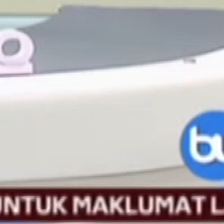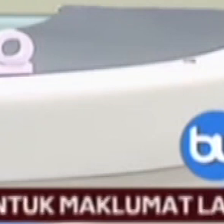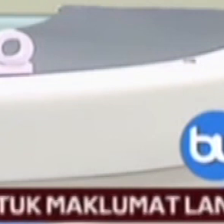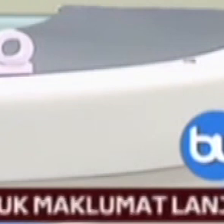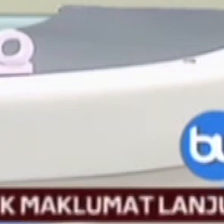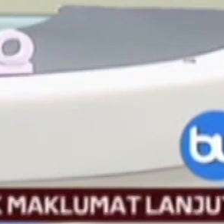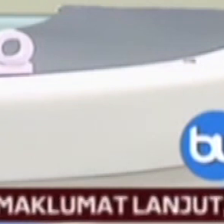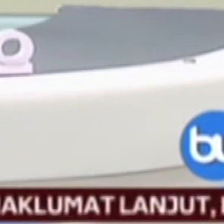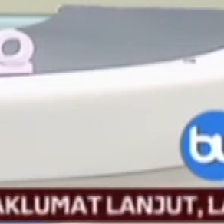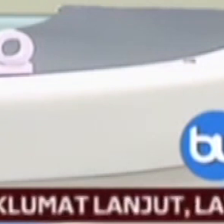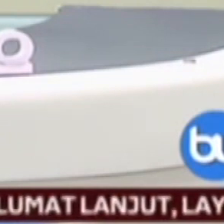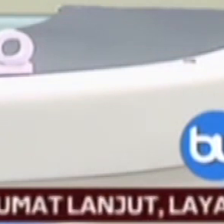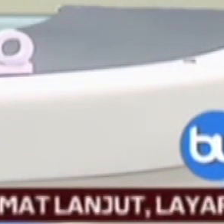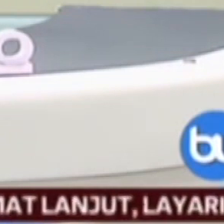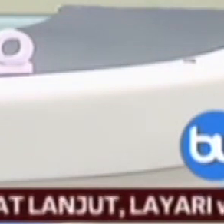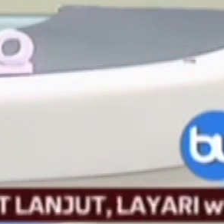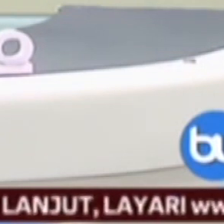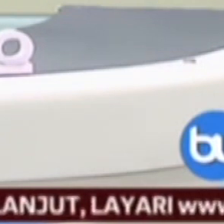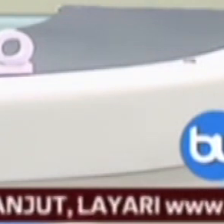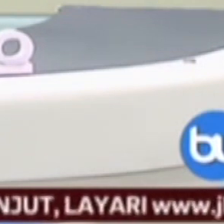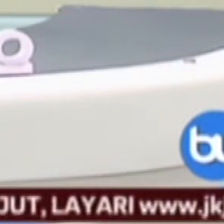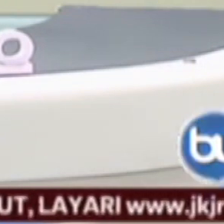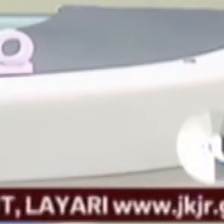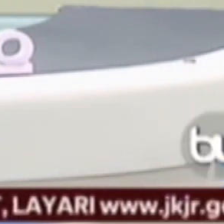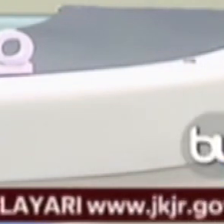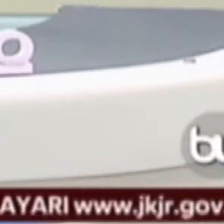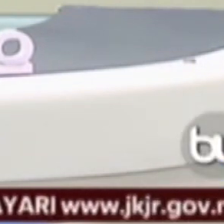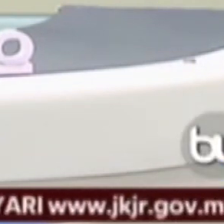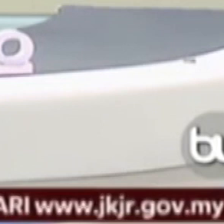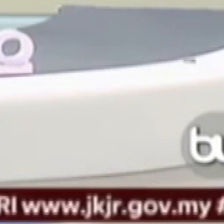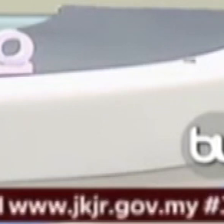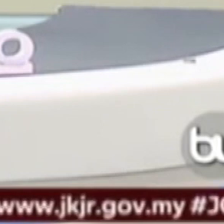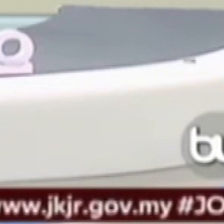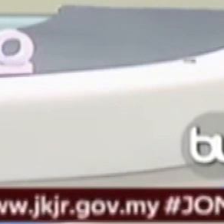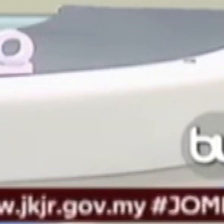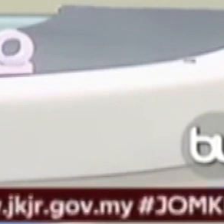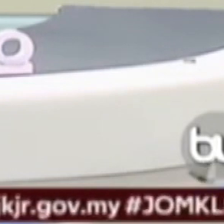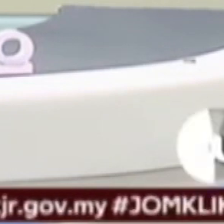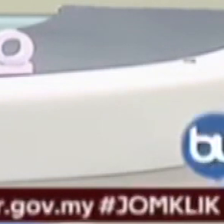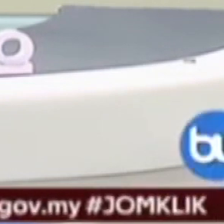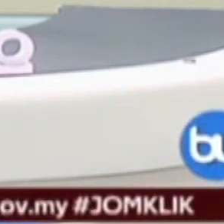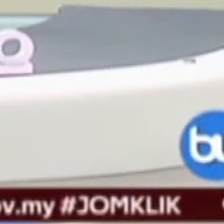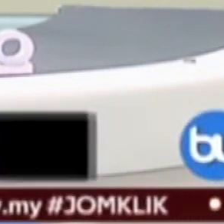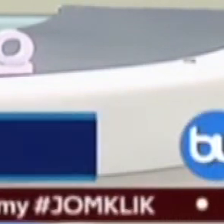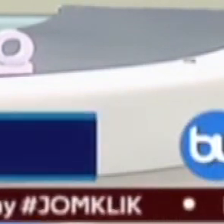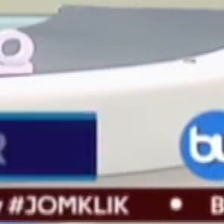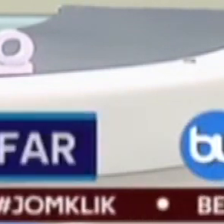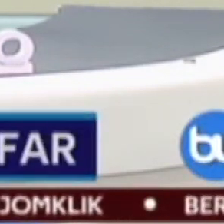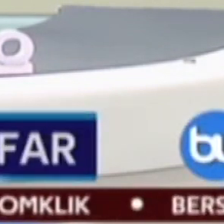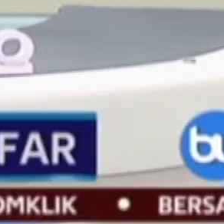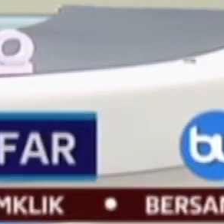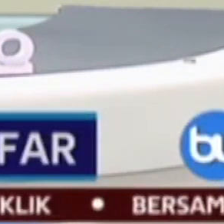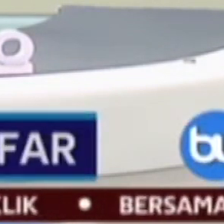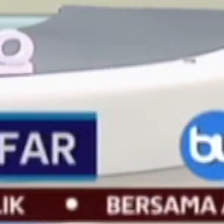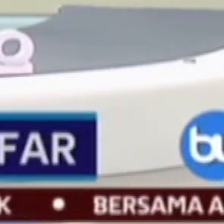ke-2 bulan 700rb 300 pengurangan opia ini merupakan langkah awal untuk peroleh